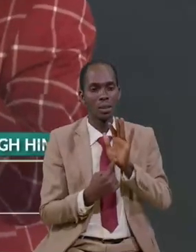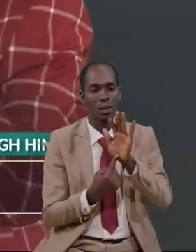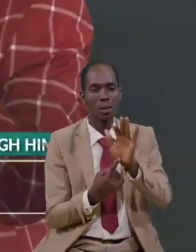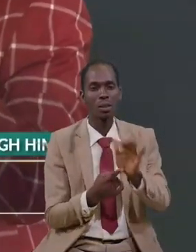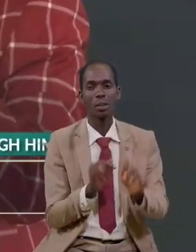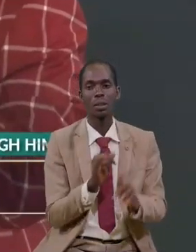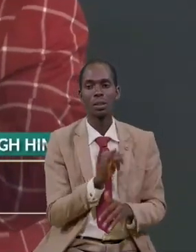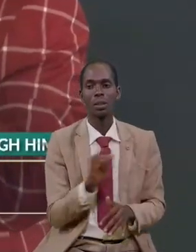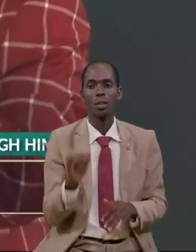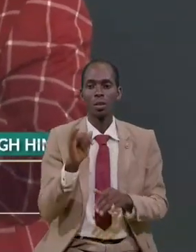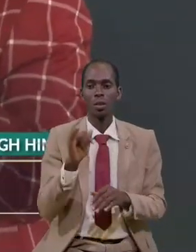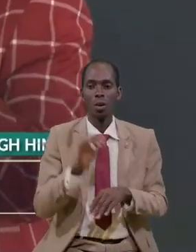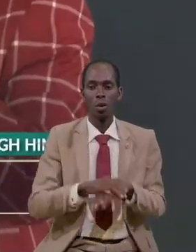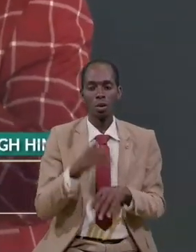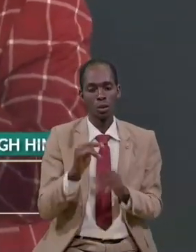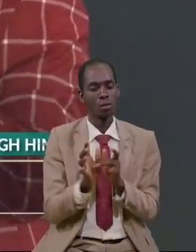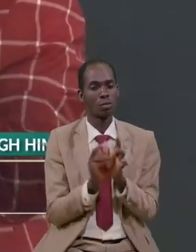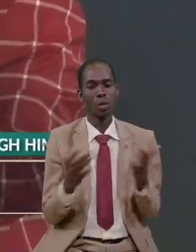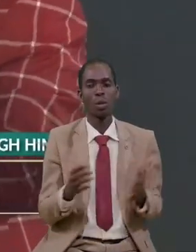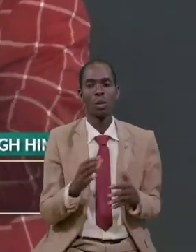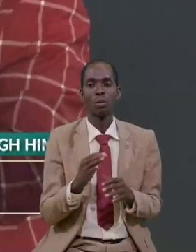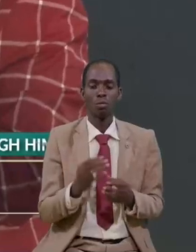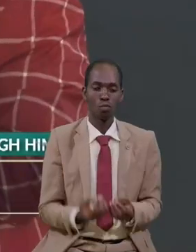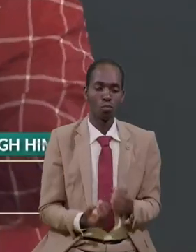en méditant les Écritures.